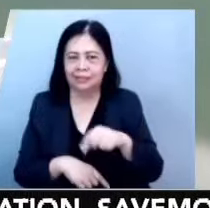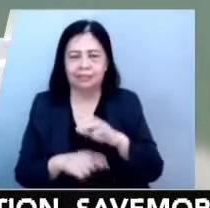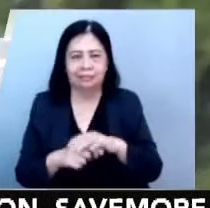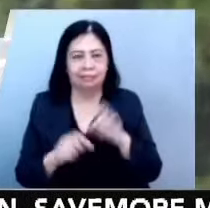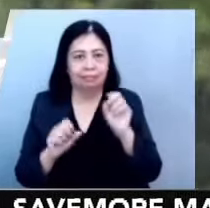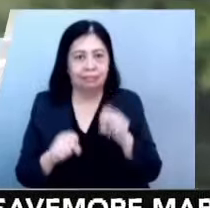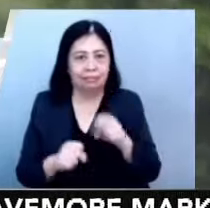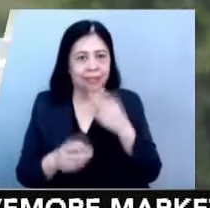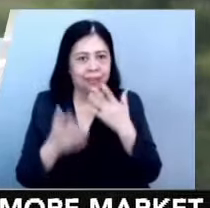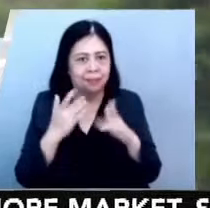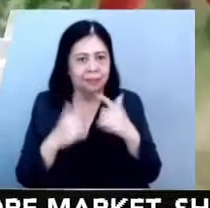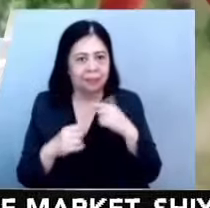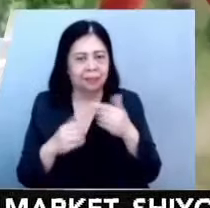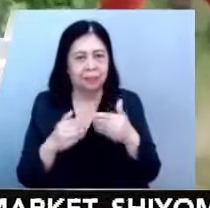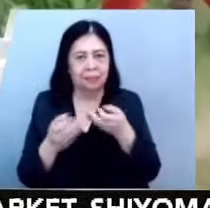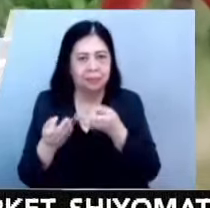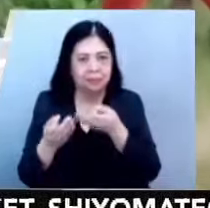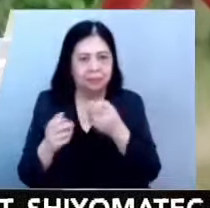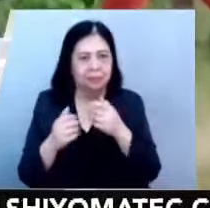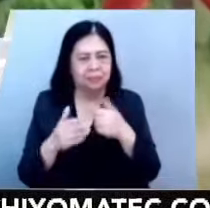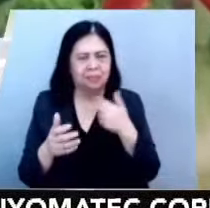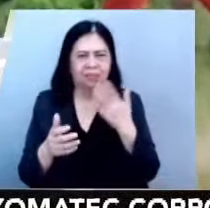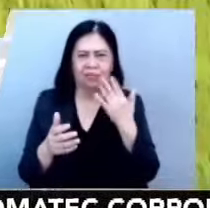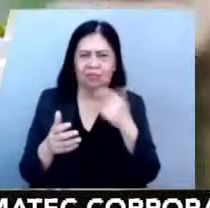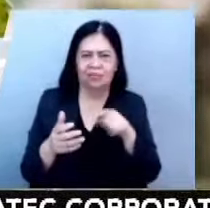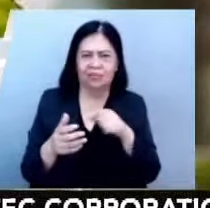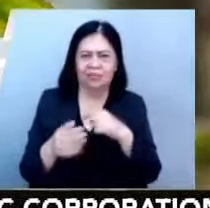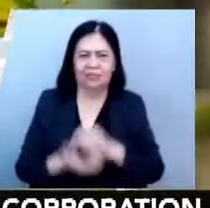bago kainin? Bakit naman?